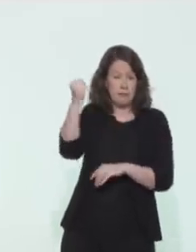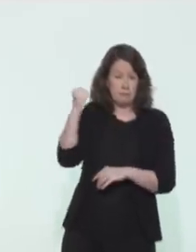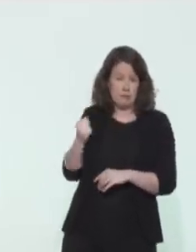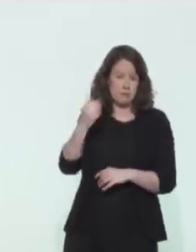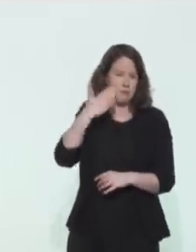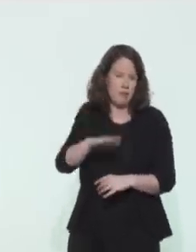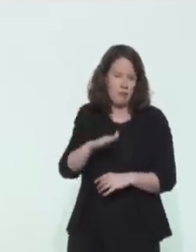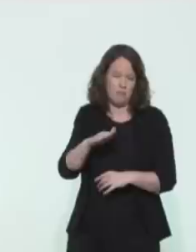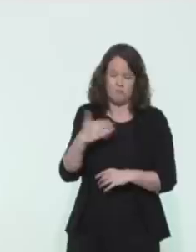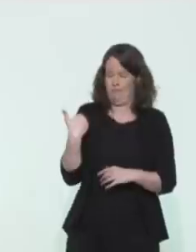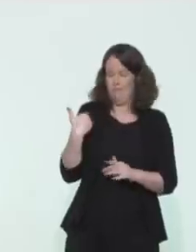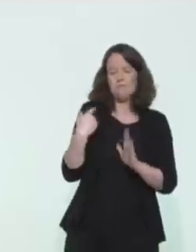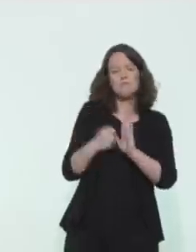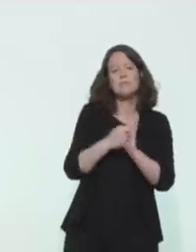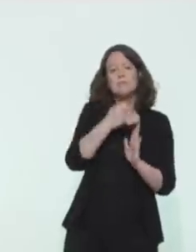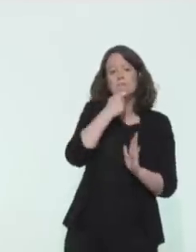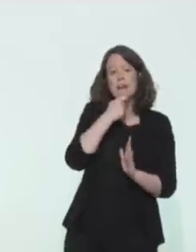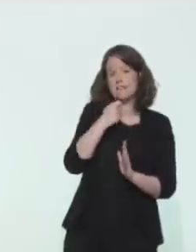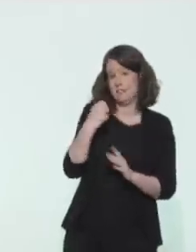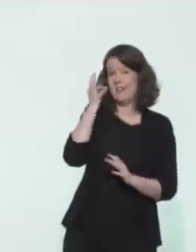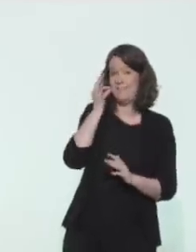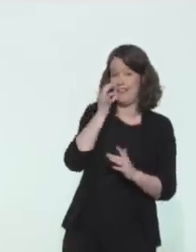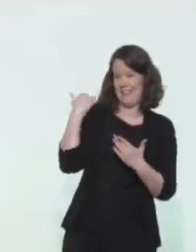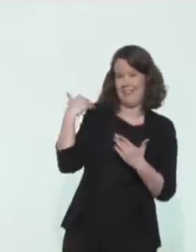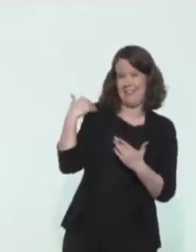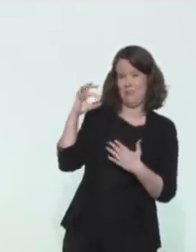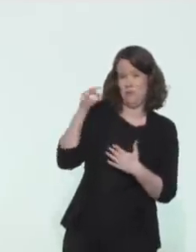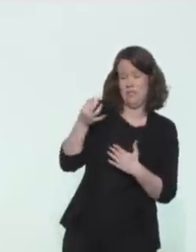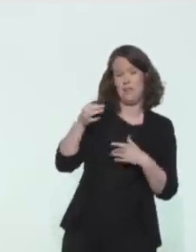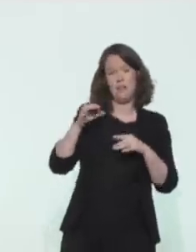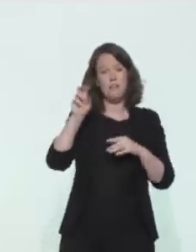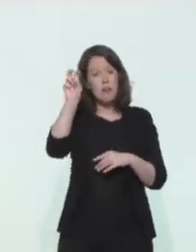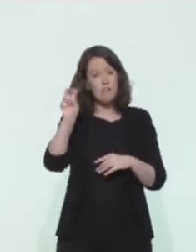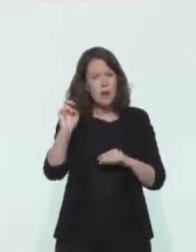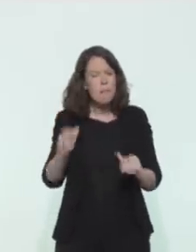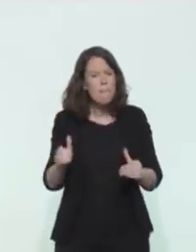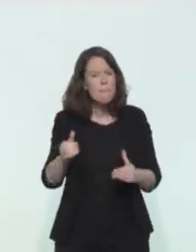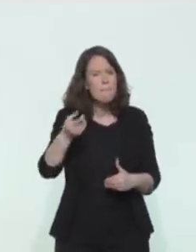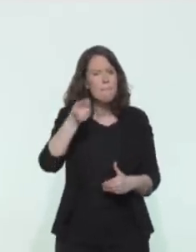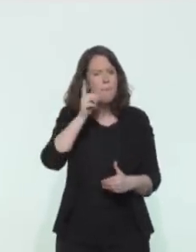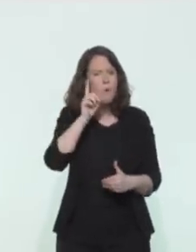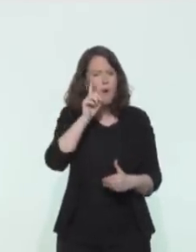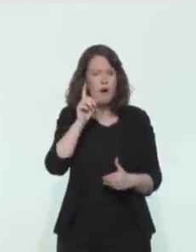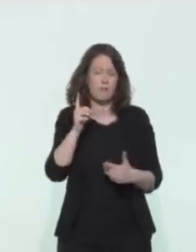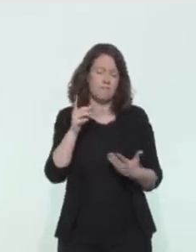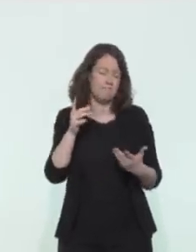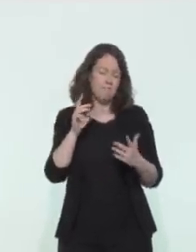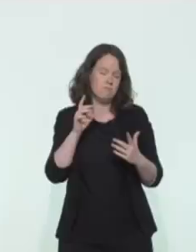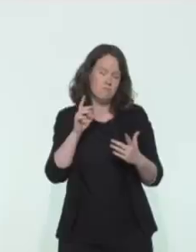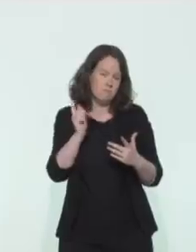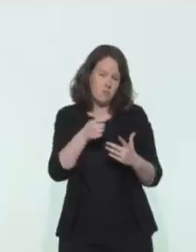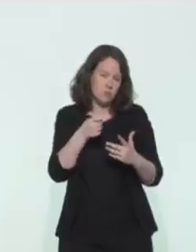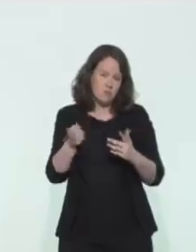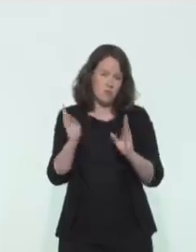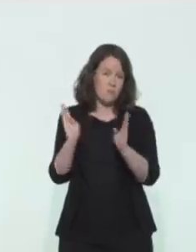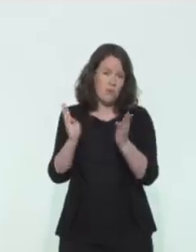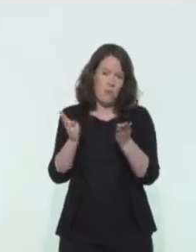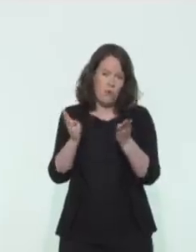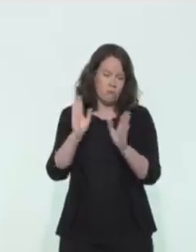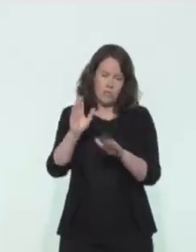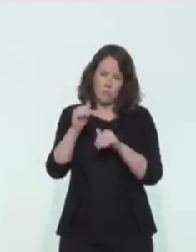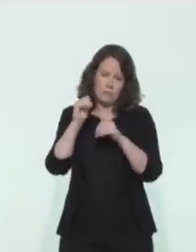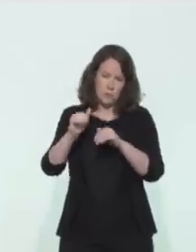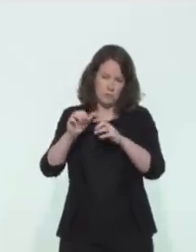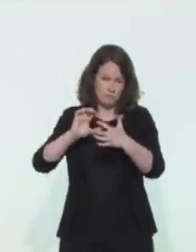mois d'avril. Pourquoi ces départements sont en vert? Non pas parce que la pression hospitalière y serait faible, vous verrez sur la carte